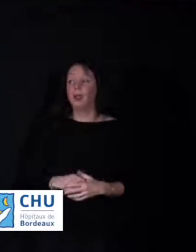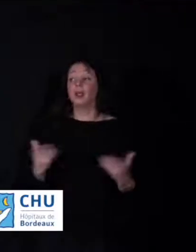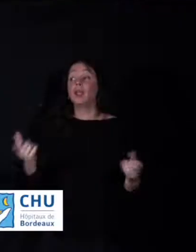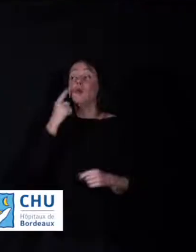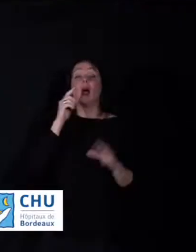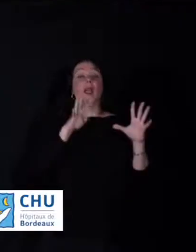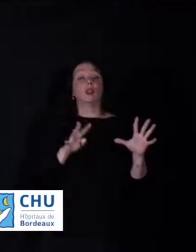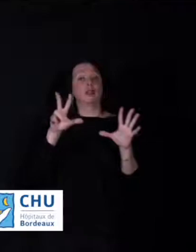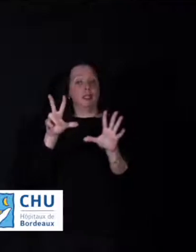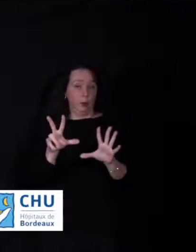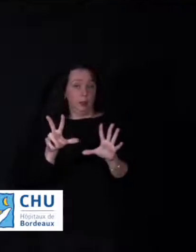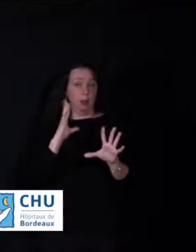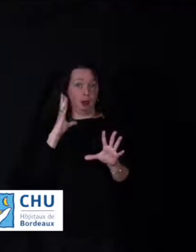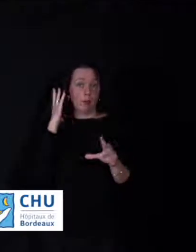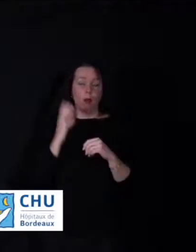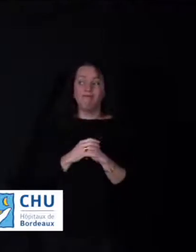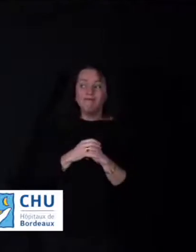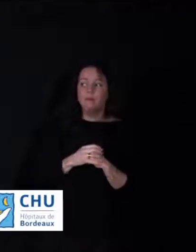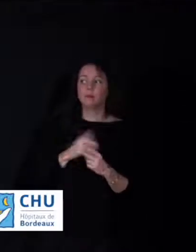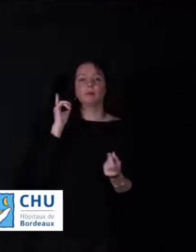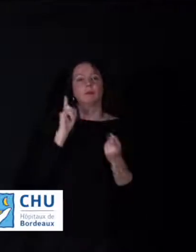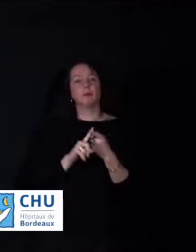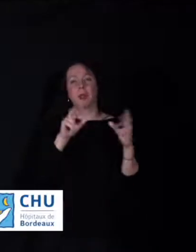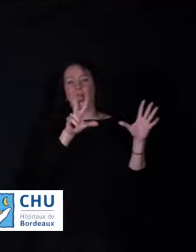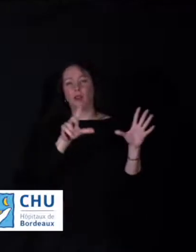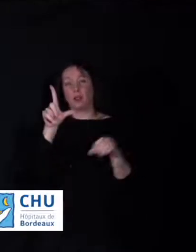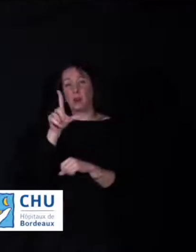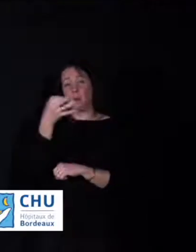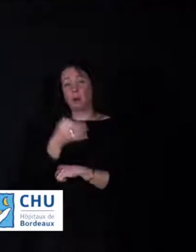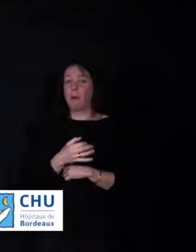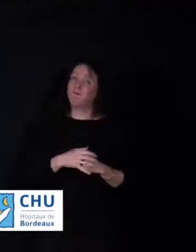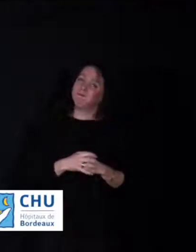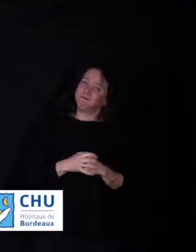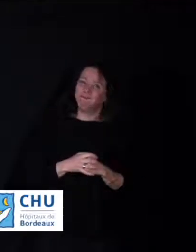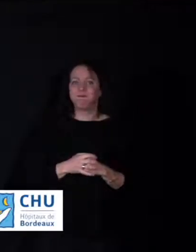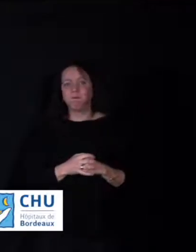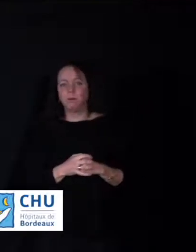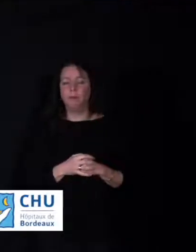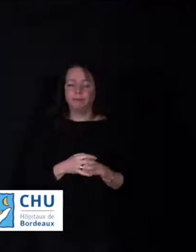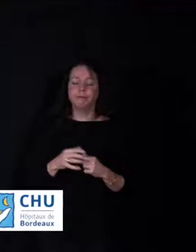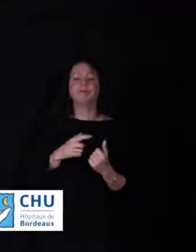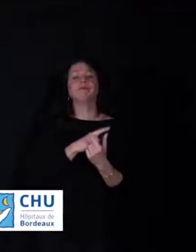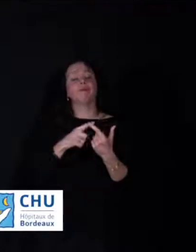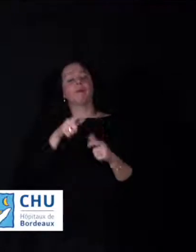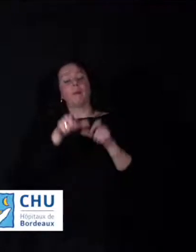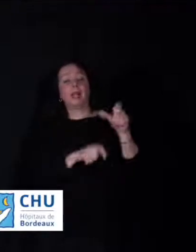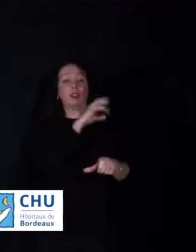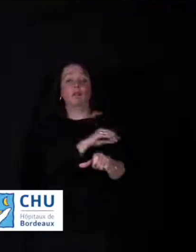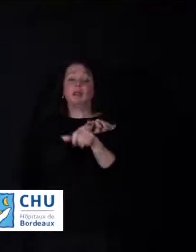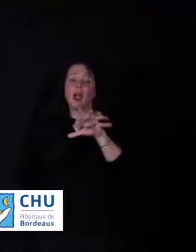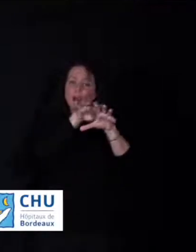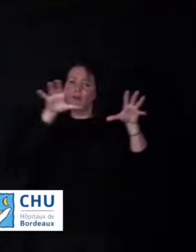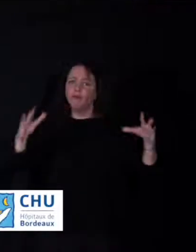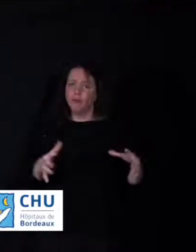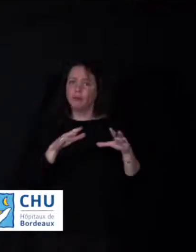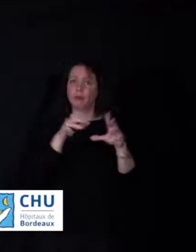98, on n'était pas très bon, à 82%. On voit que la couverture vaccinale est globalement à la